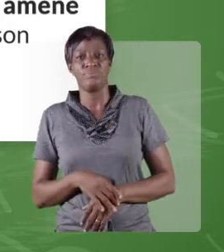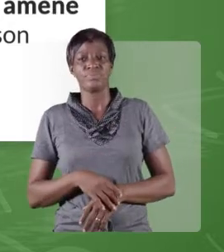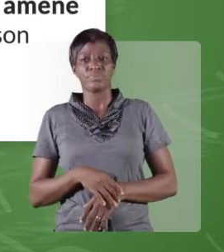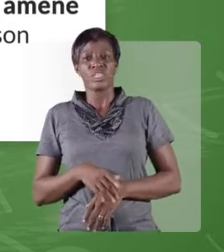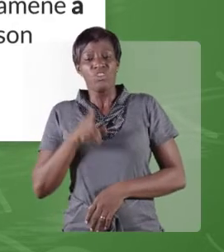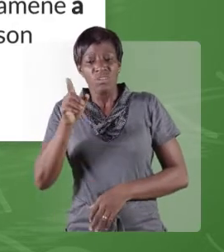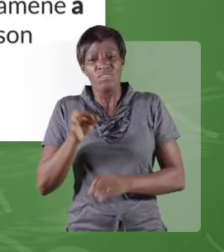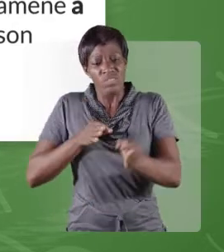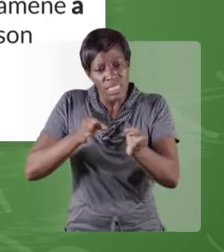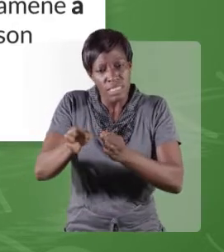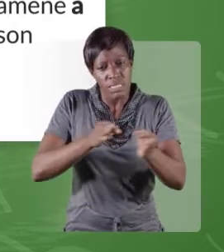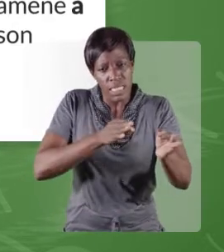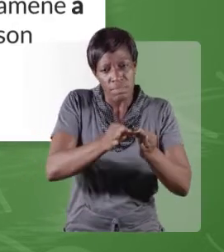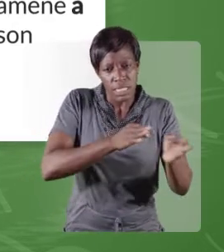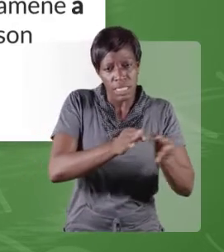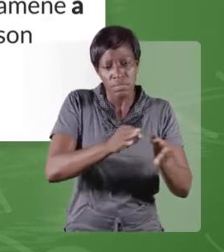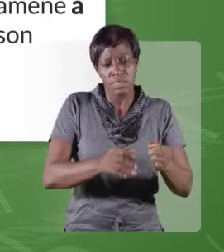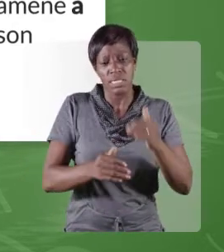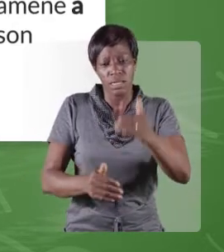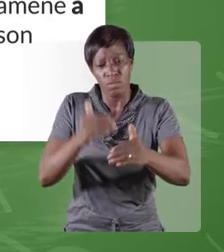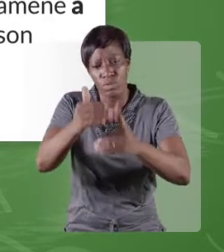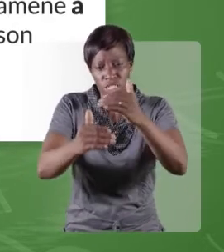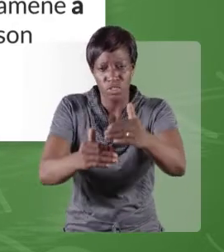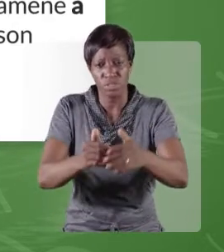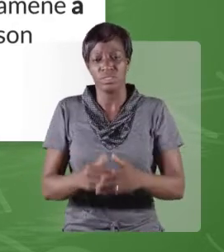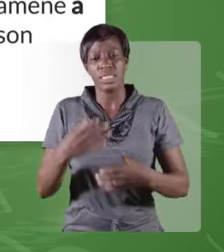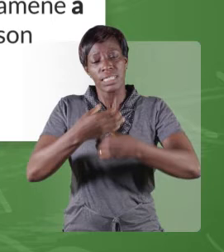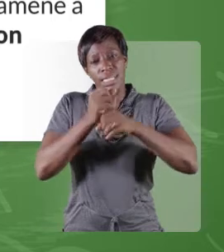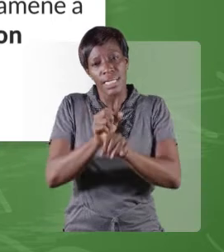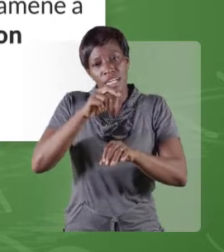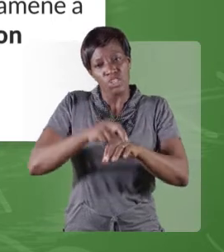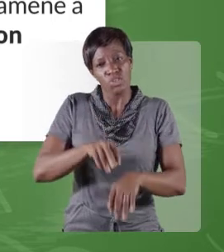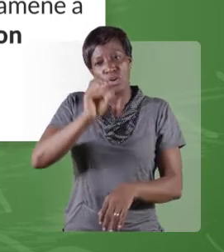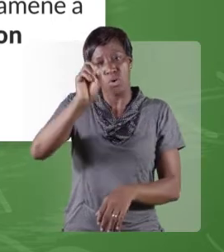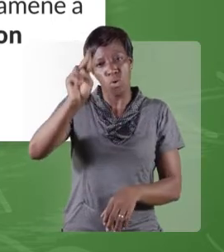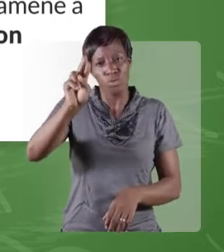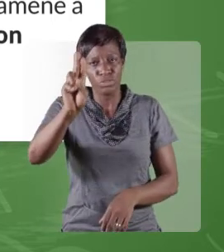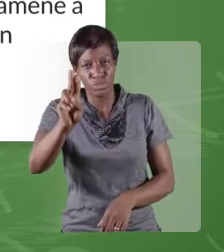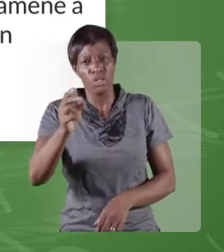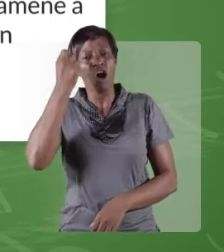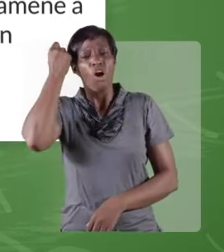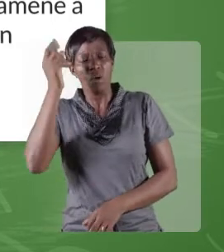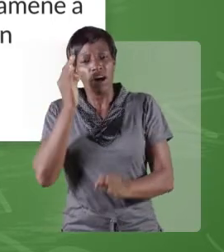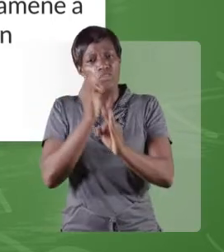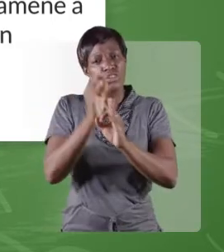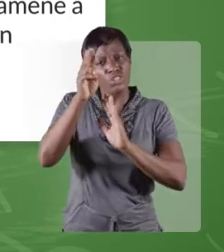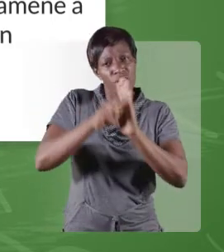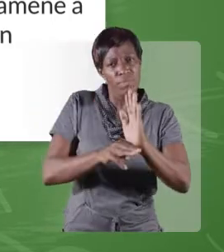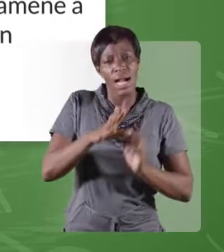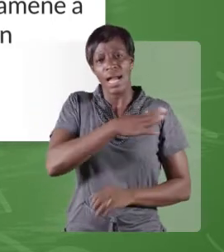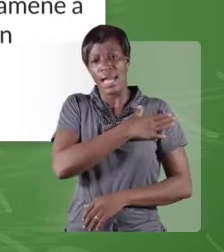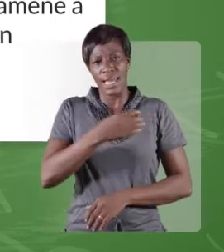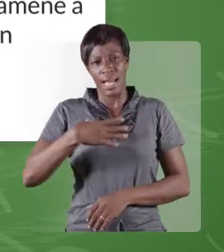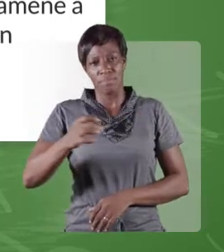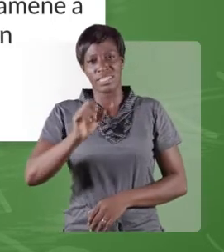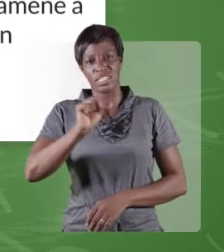amène à décrire le processus de création de l'ONU, comprendre son fonctionnement et apprécier son